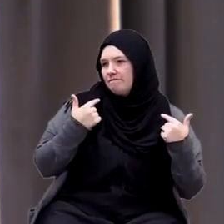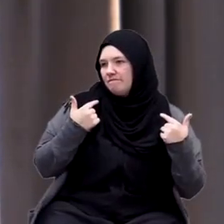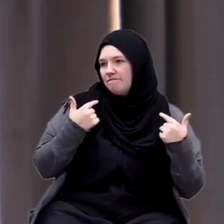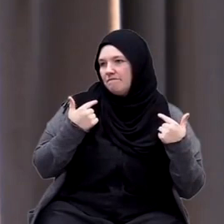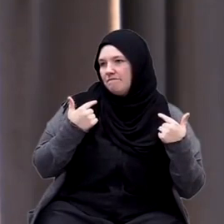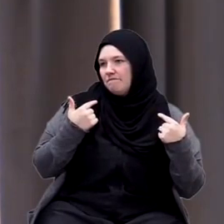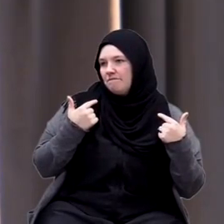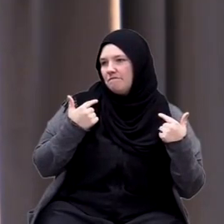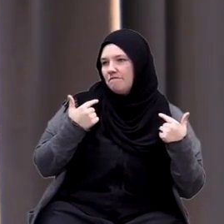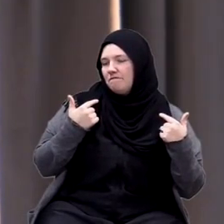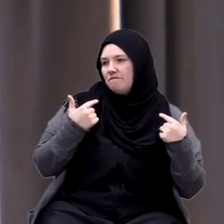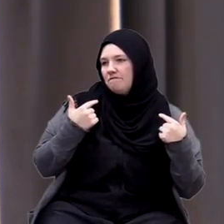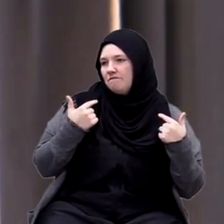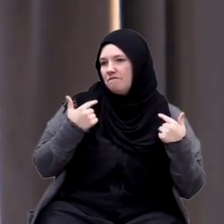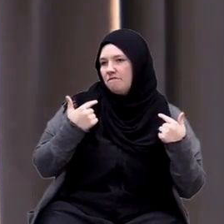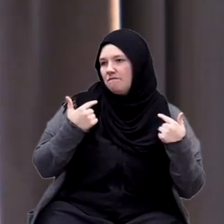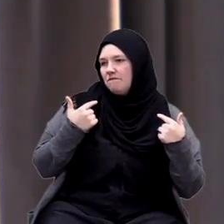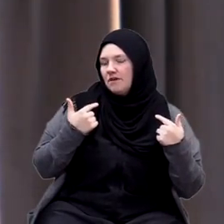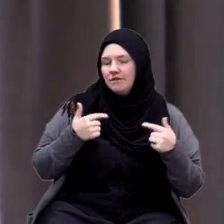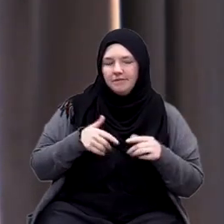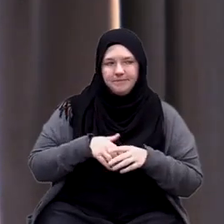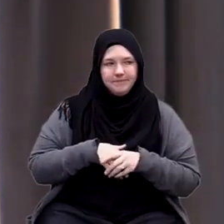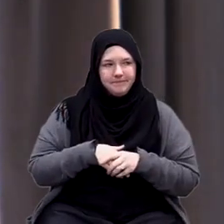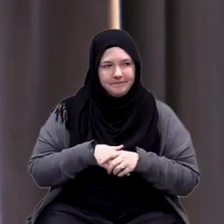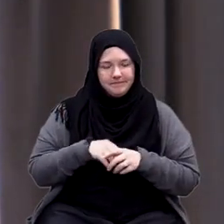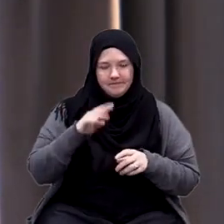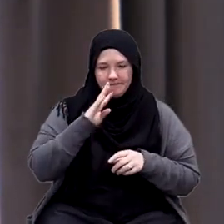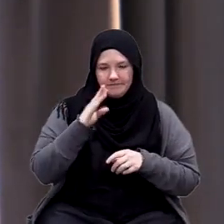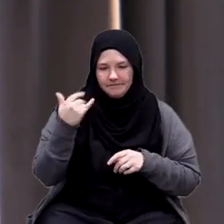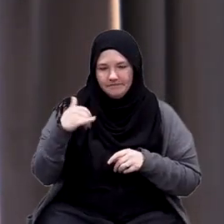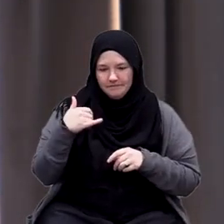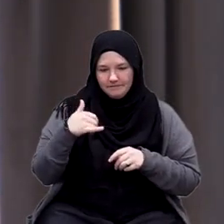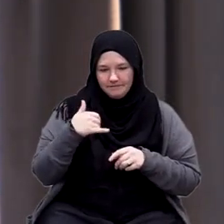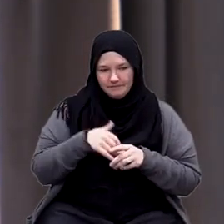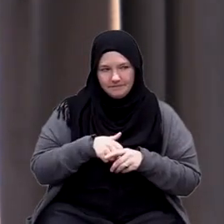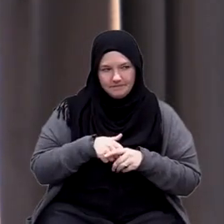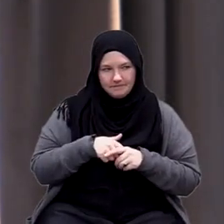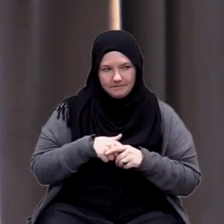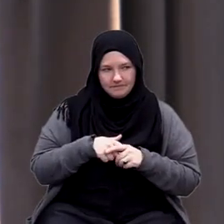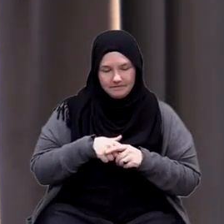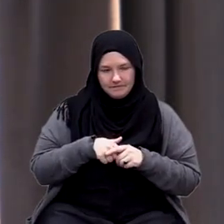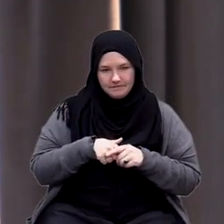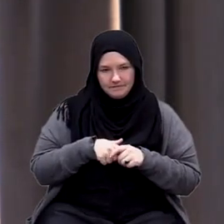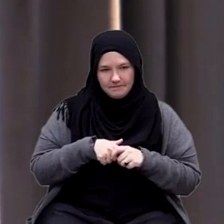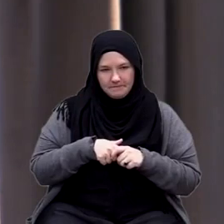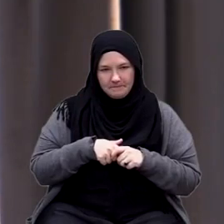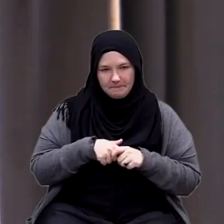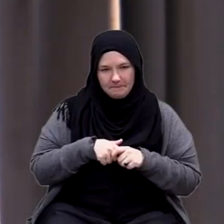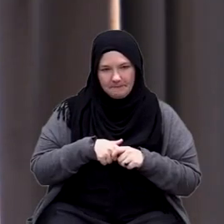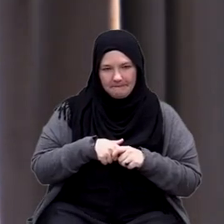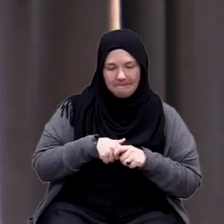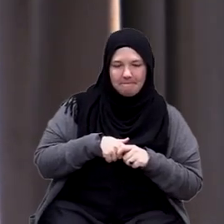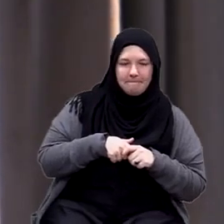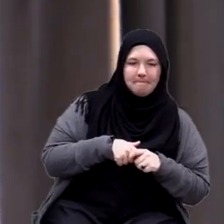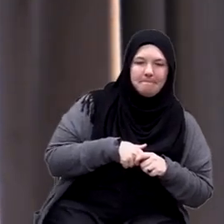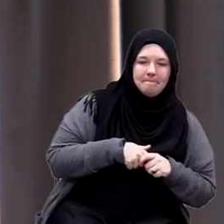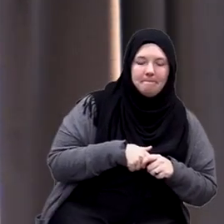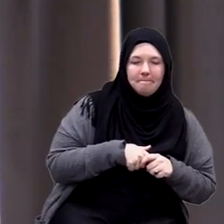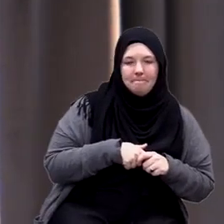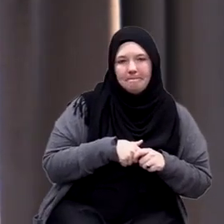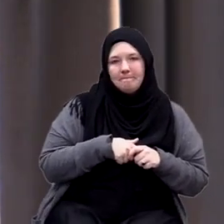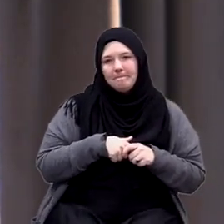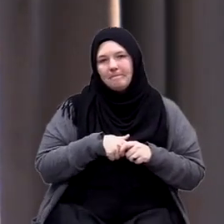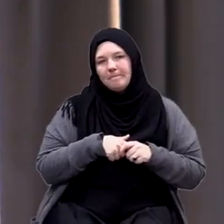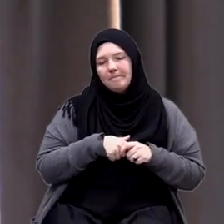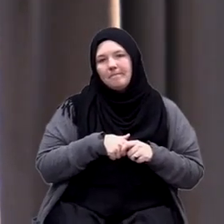رَبَّنَا أَمَتَّنَا اثْنَتَيْنِ وَأَحْيَيْتَنَا اثْنَتَيْنِ فَاعْتَرَفْنَا بِذُنُوبِنَا.